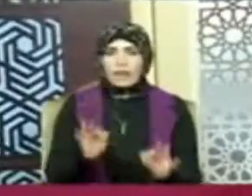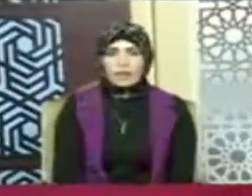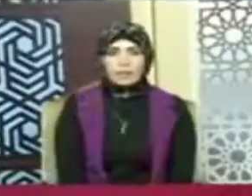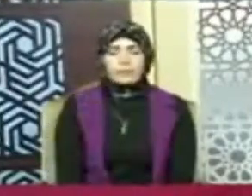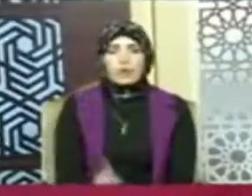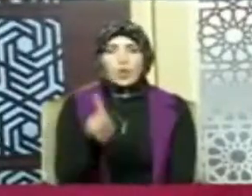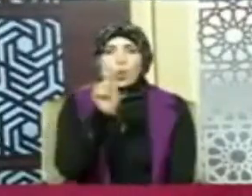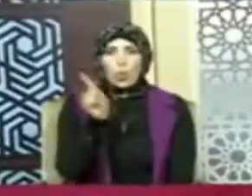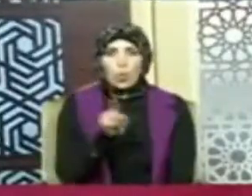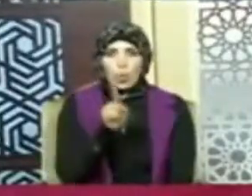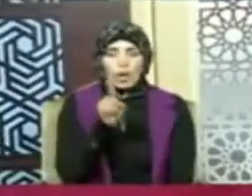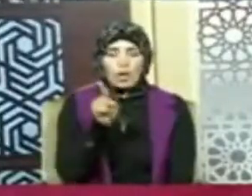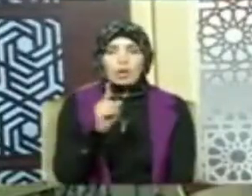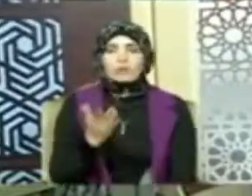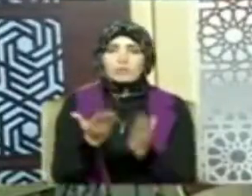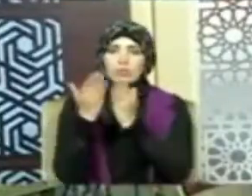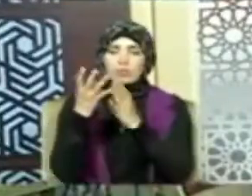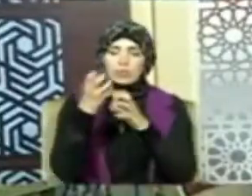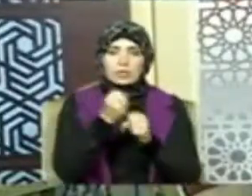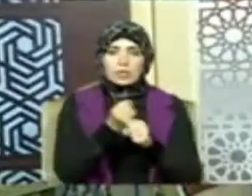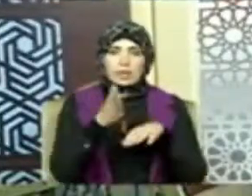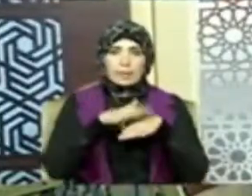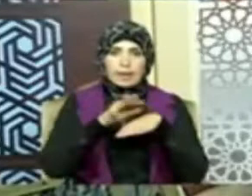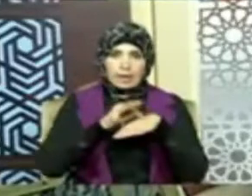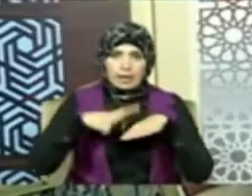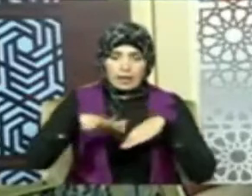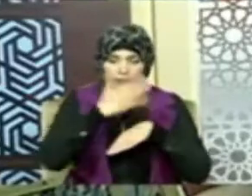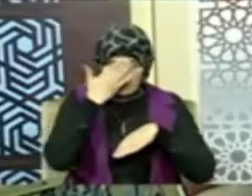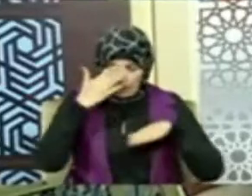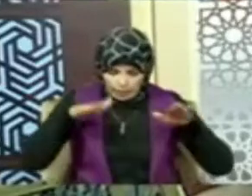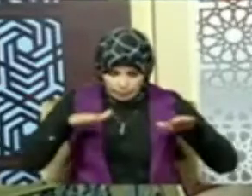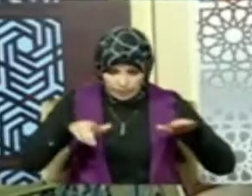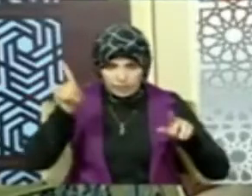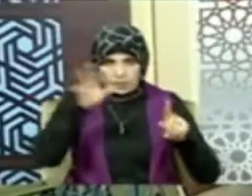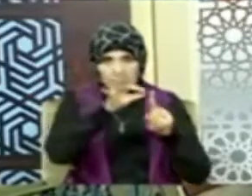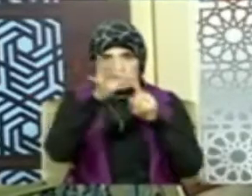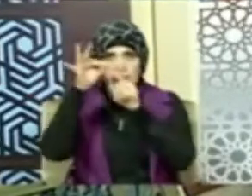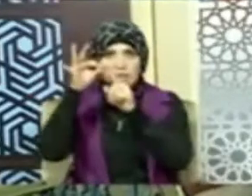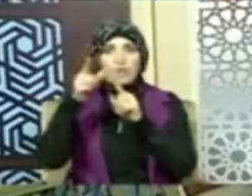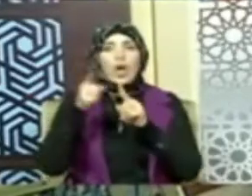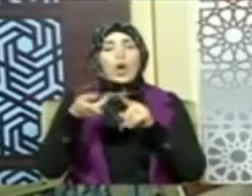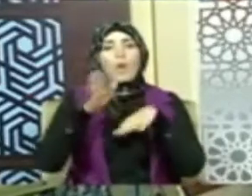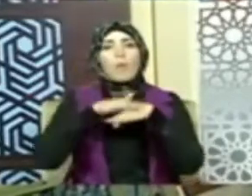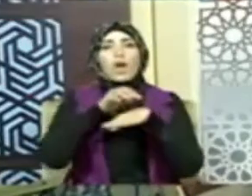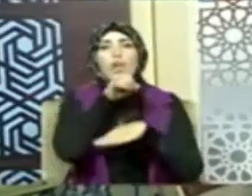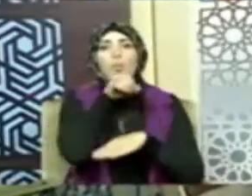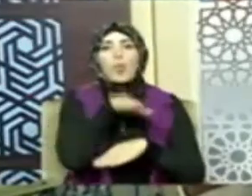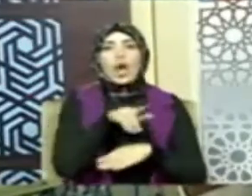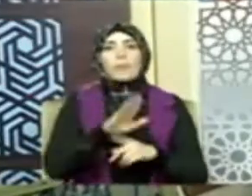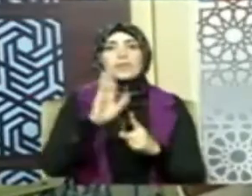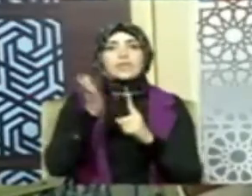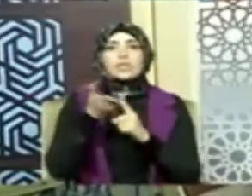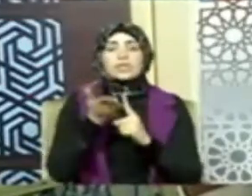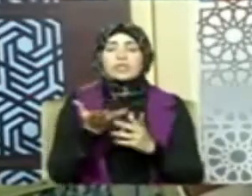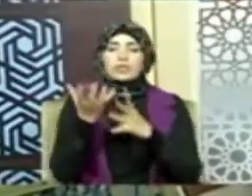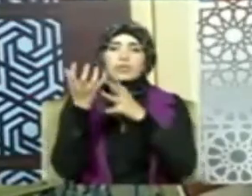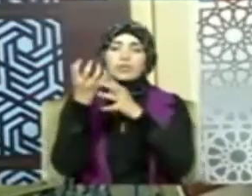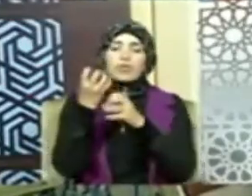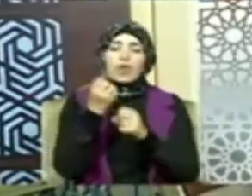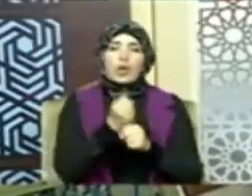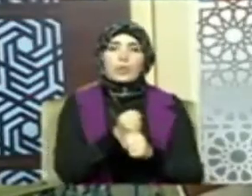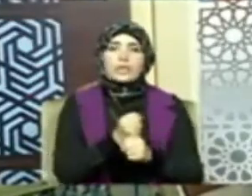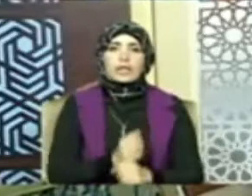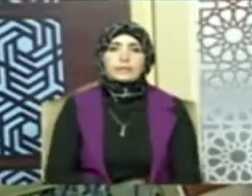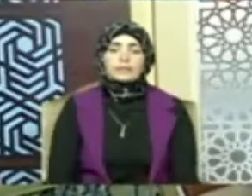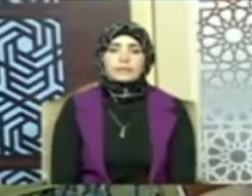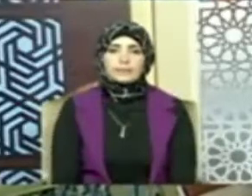وصلاة وسلاما على عباده الذين اصطفى، وعلى سيدنا محمد صلى الله عليه